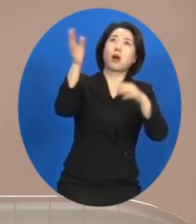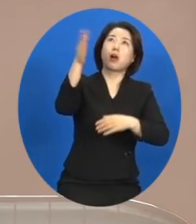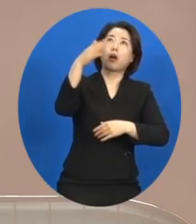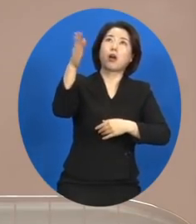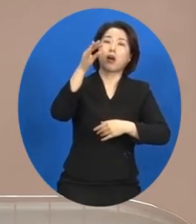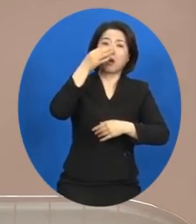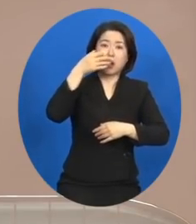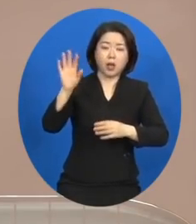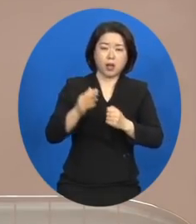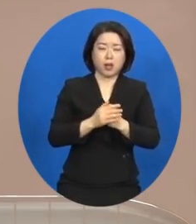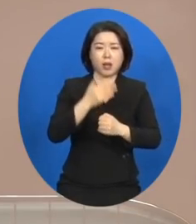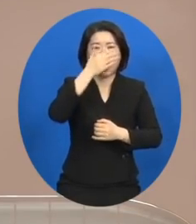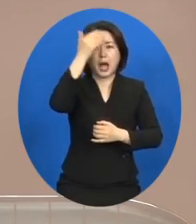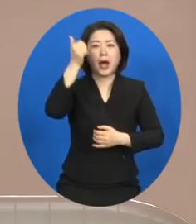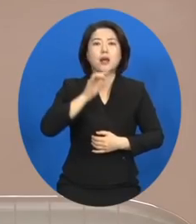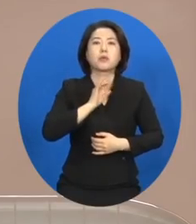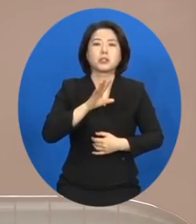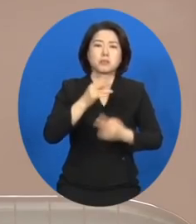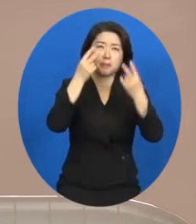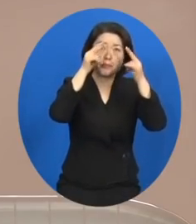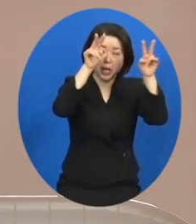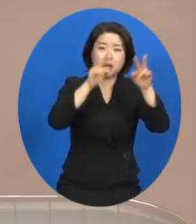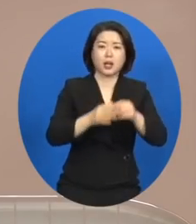그러니까 할아버지만 그걸 보신 거예요.